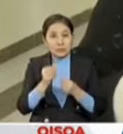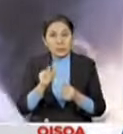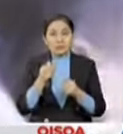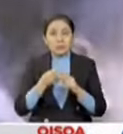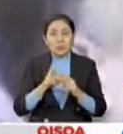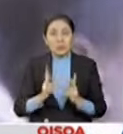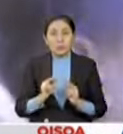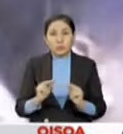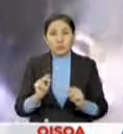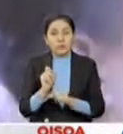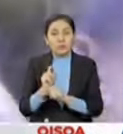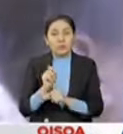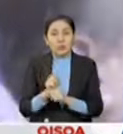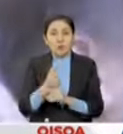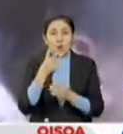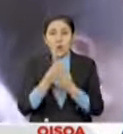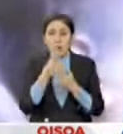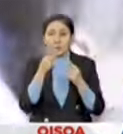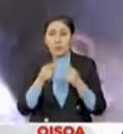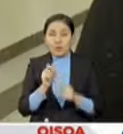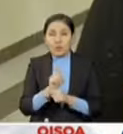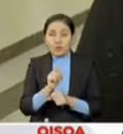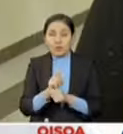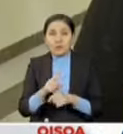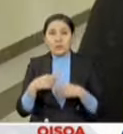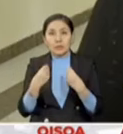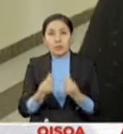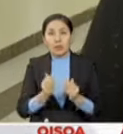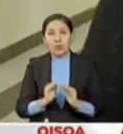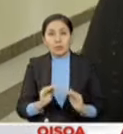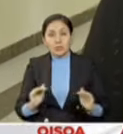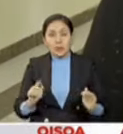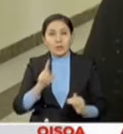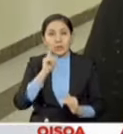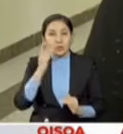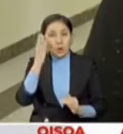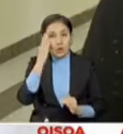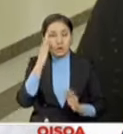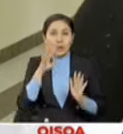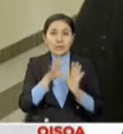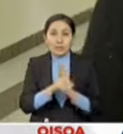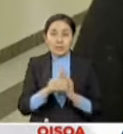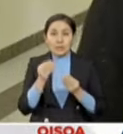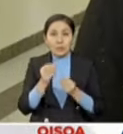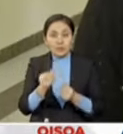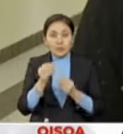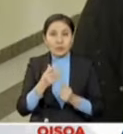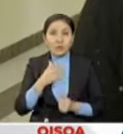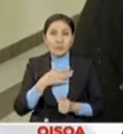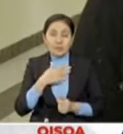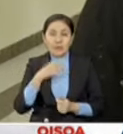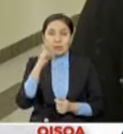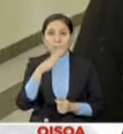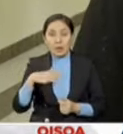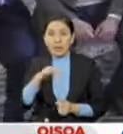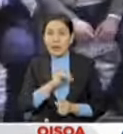vazifasi. Agar shuni o'z vaqtida o'quvchilarimizni, yoshlarimizni ongiga singdirib boradigan bo'lsak, bizning mamlakatimizdan